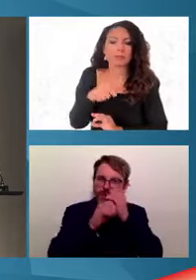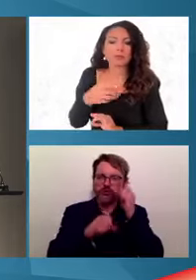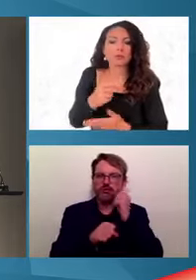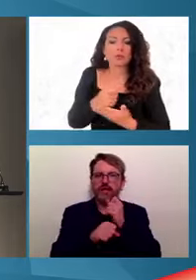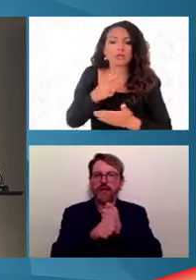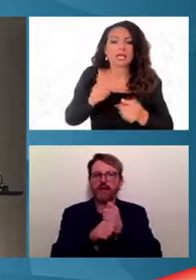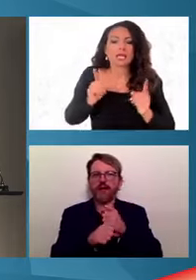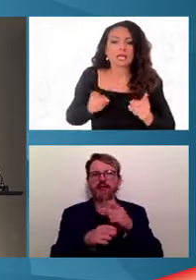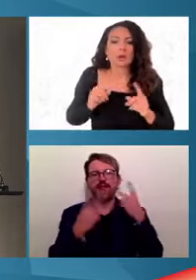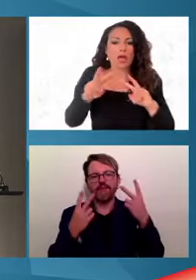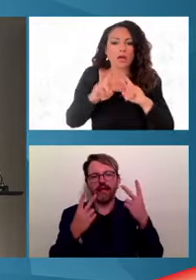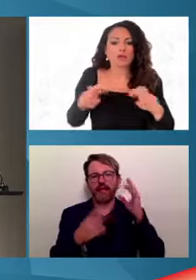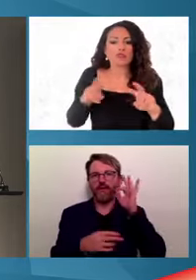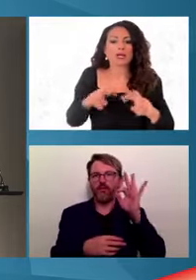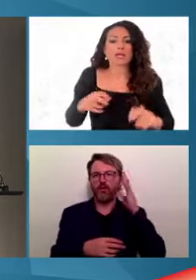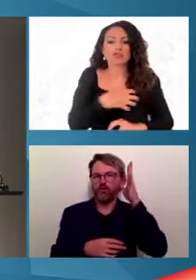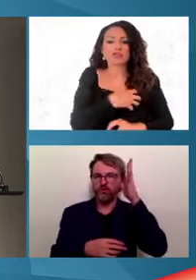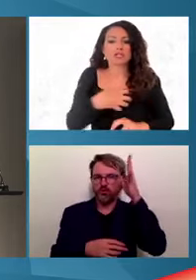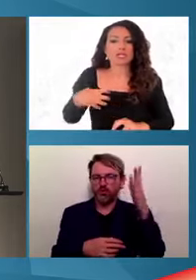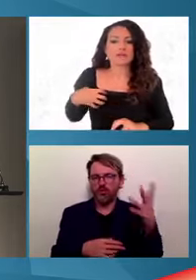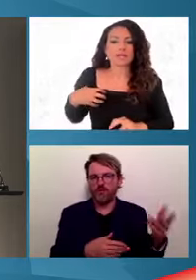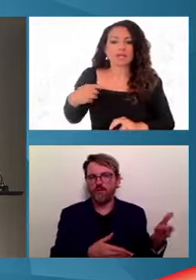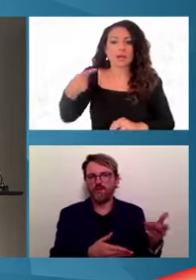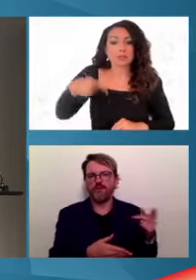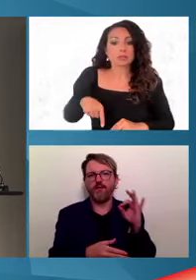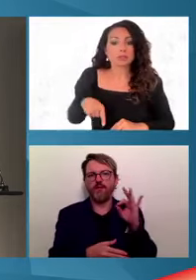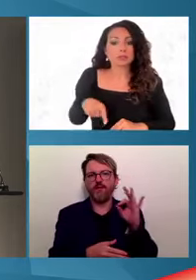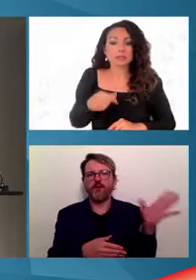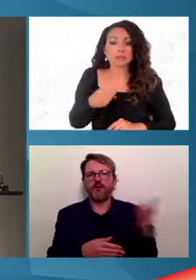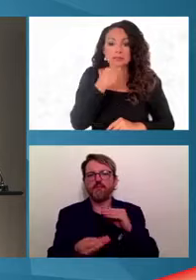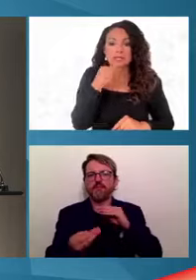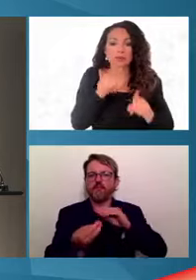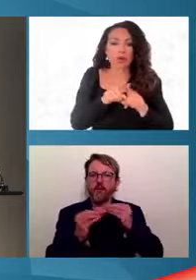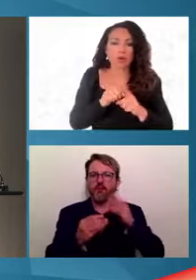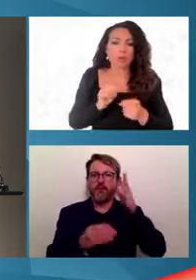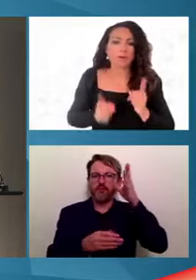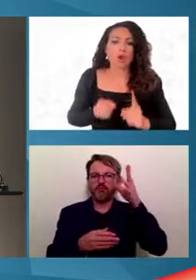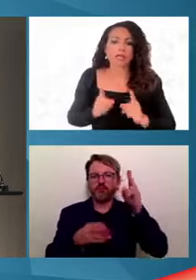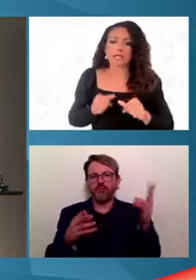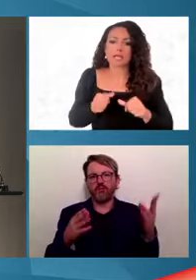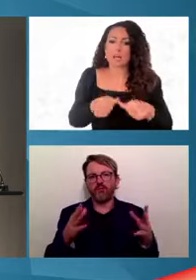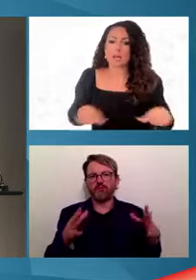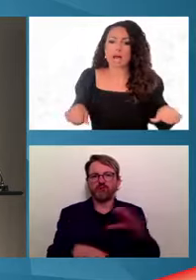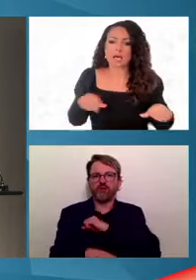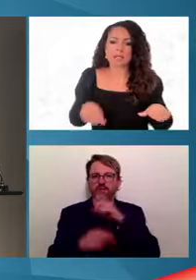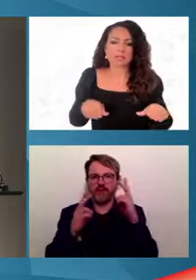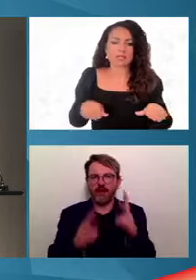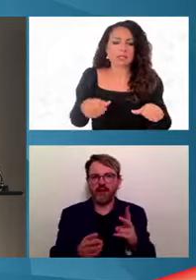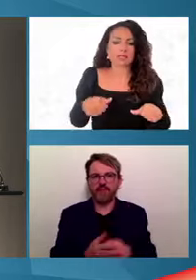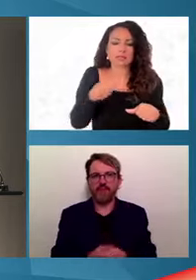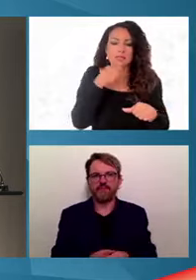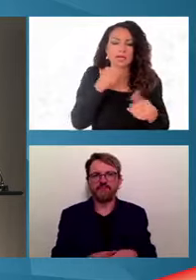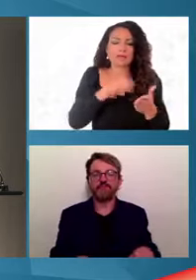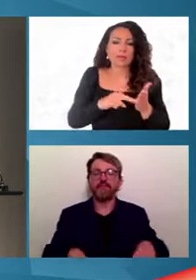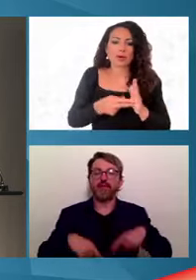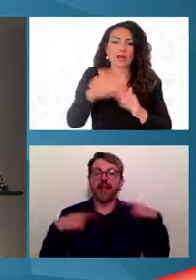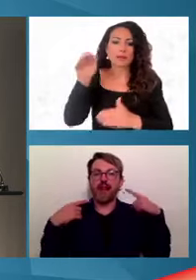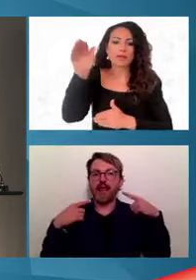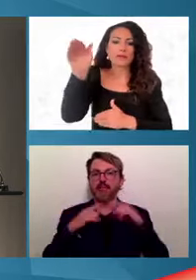Beitrag leisten wird, um eben auch die Probleme in der Zukunft zu meistern. Das Thema Lebensraum eben im